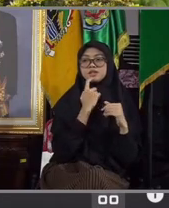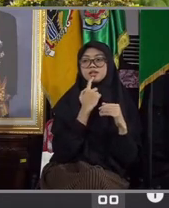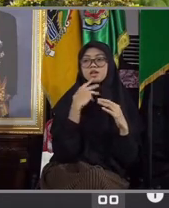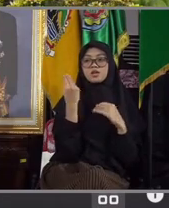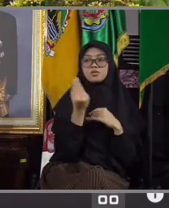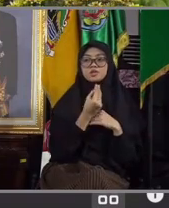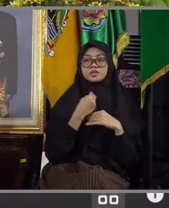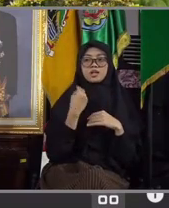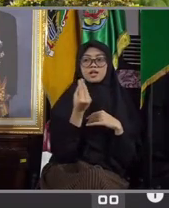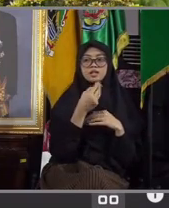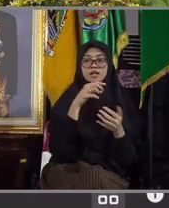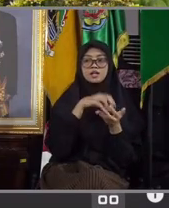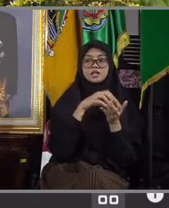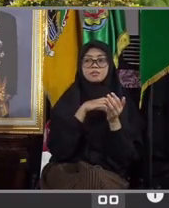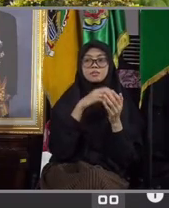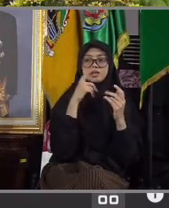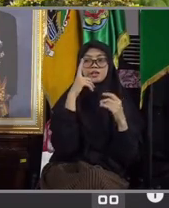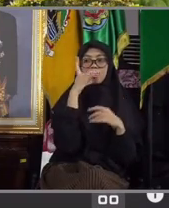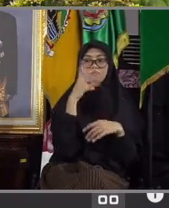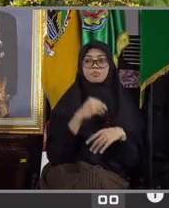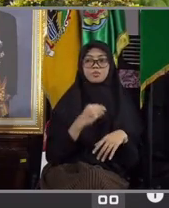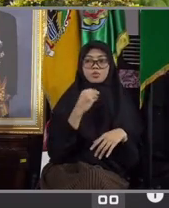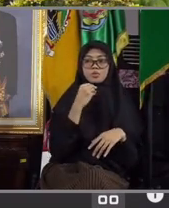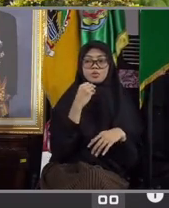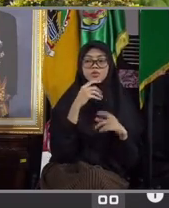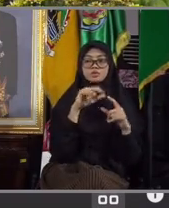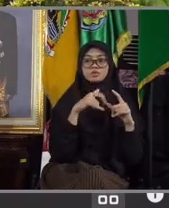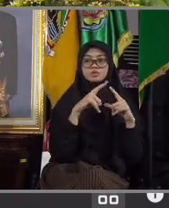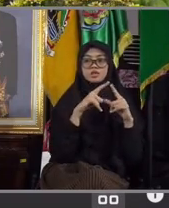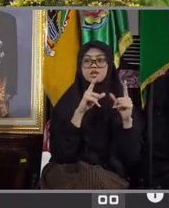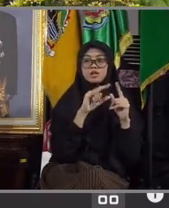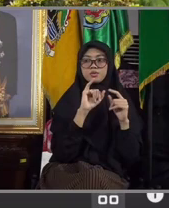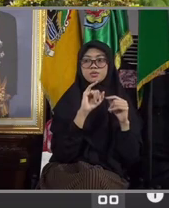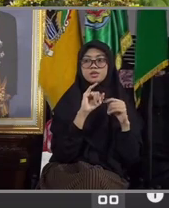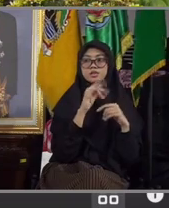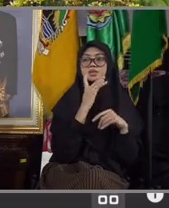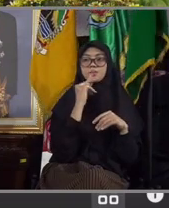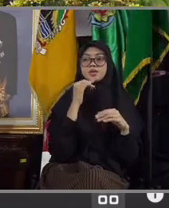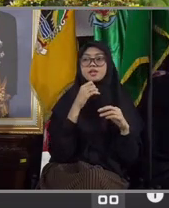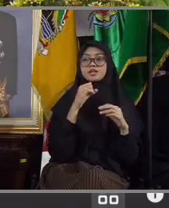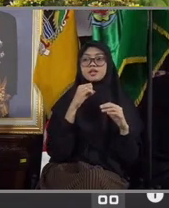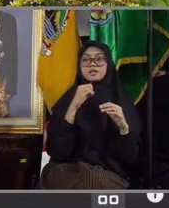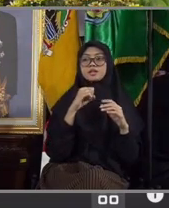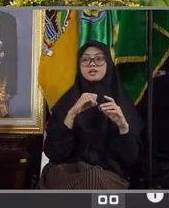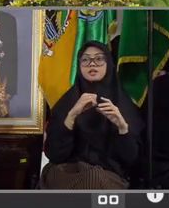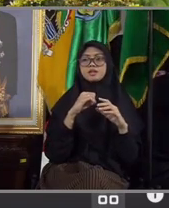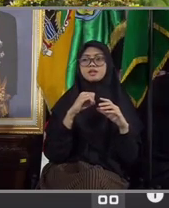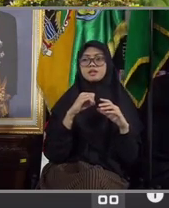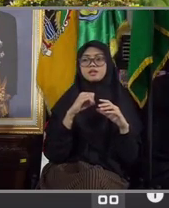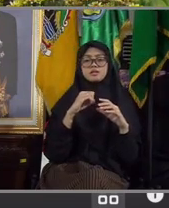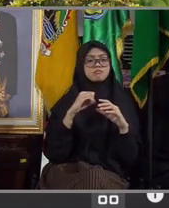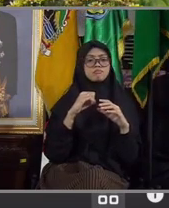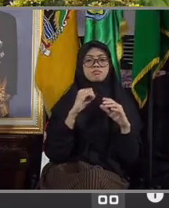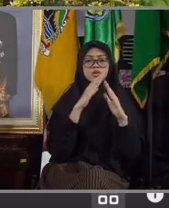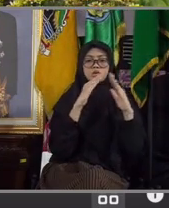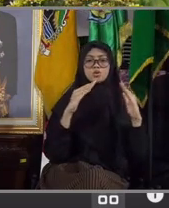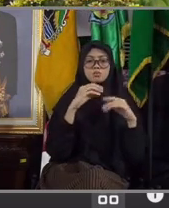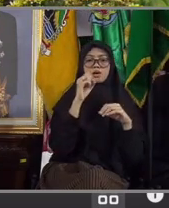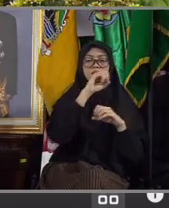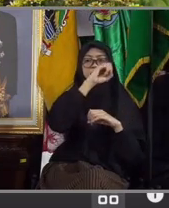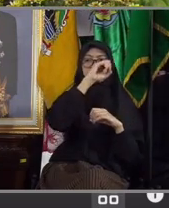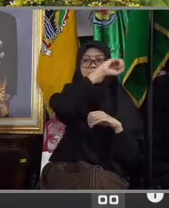wisata yang ada di Kampung Jawi, kayak ada menara ini kan sudah jelek, Pak. Ini bisa